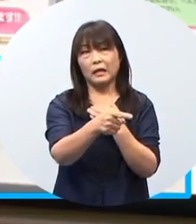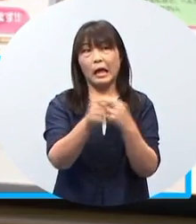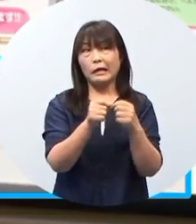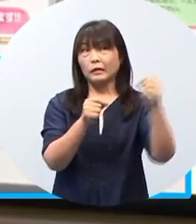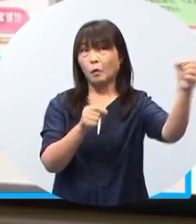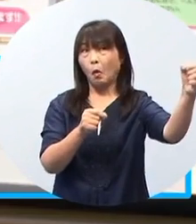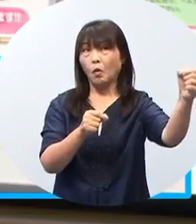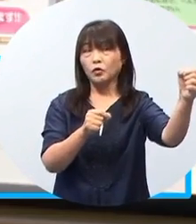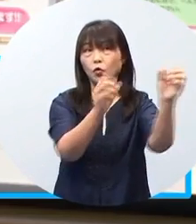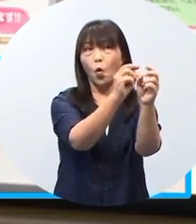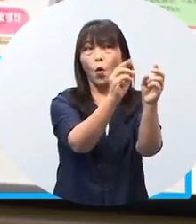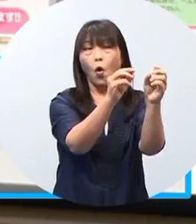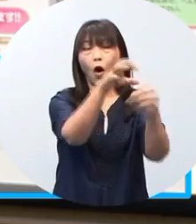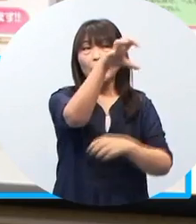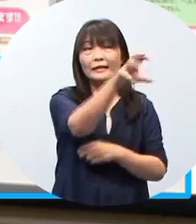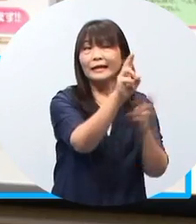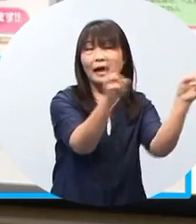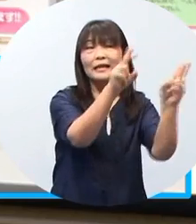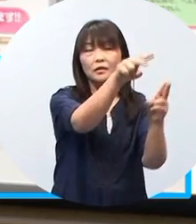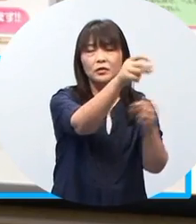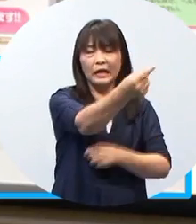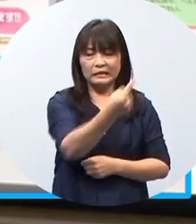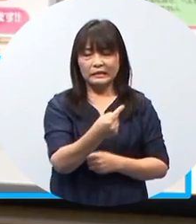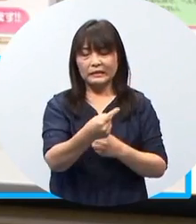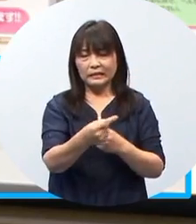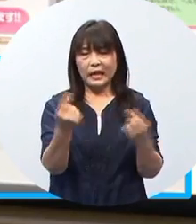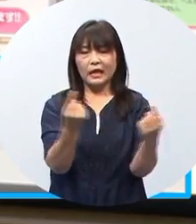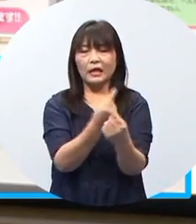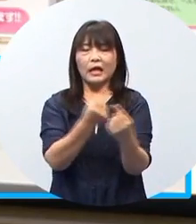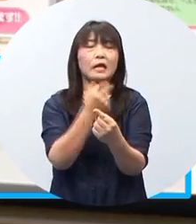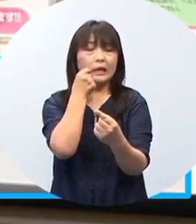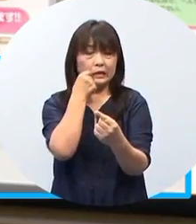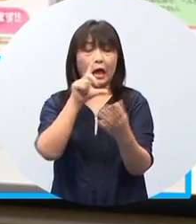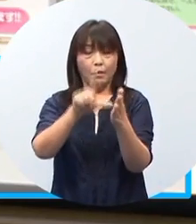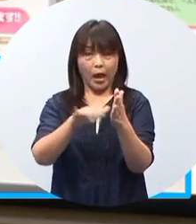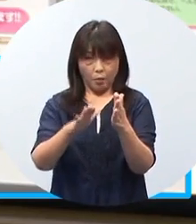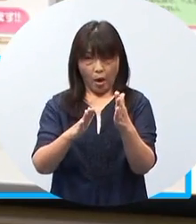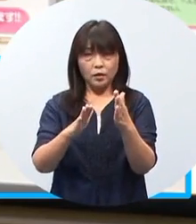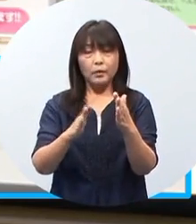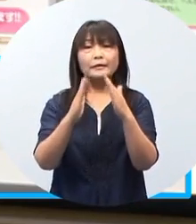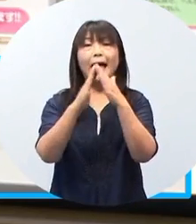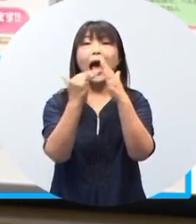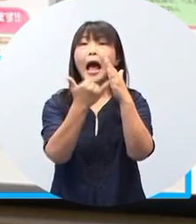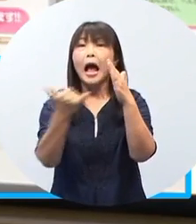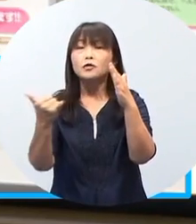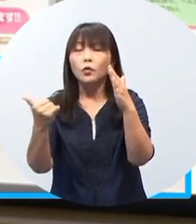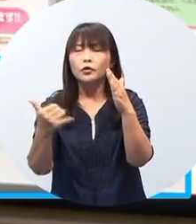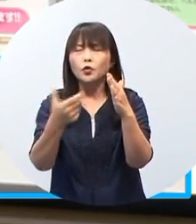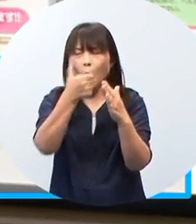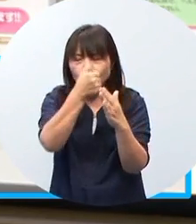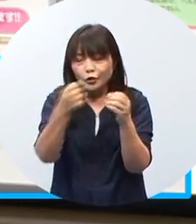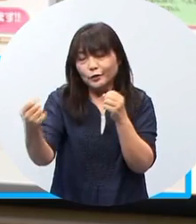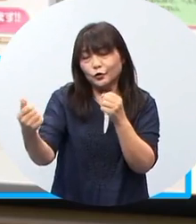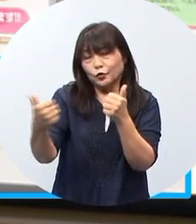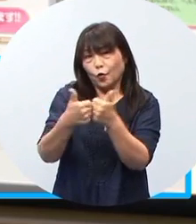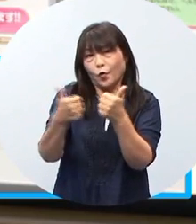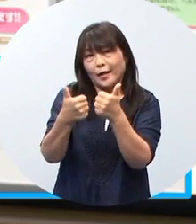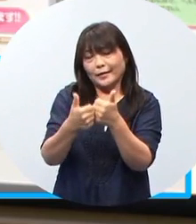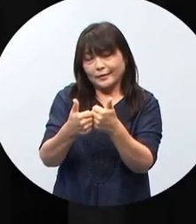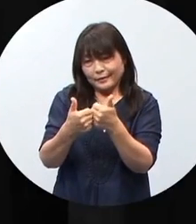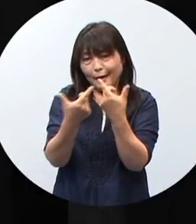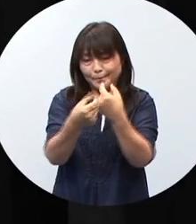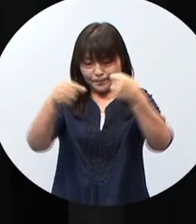ですと手直しをしてもらえないといった、そういったご相談が目立ちます。ご家族に相談してから契約するようにしていただきたいなと思います